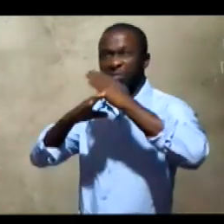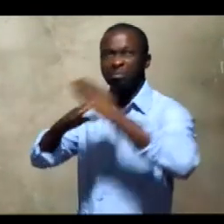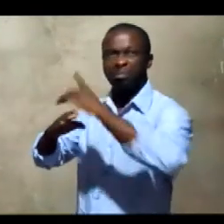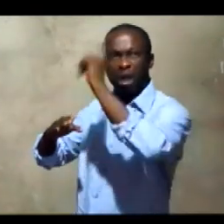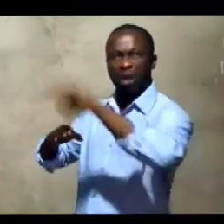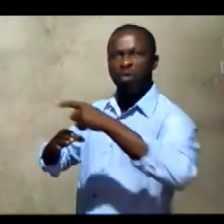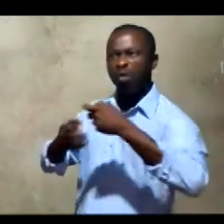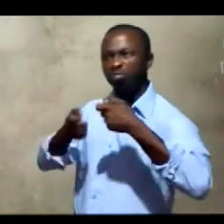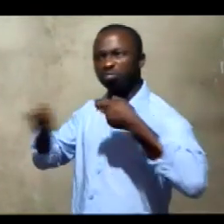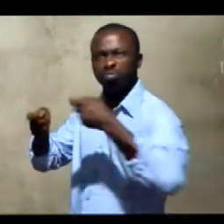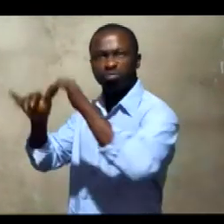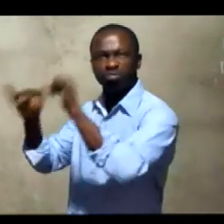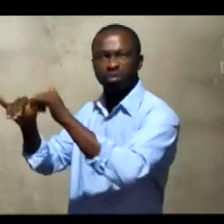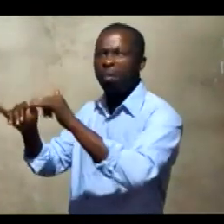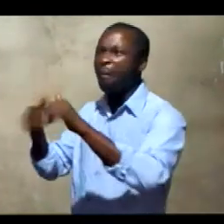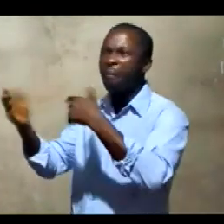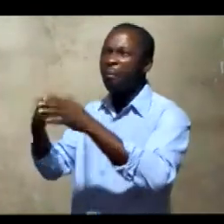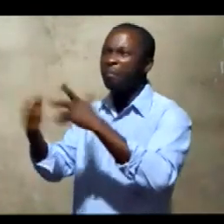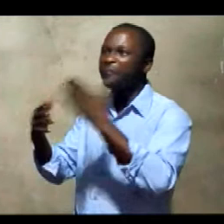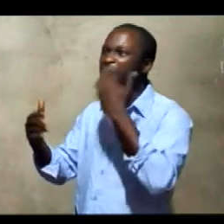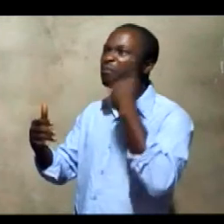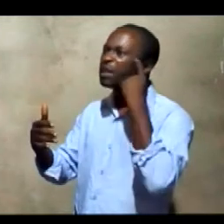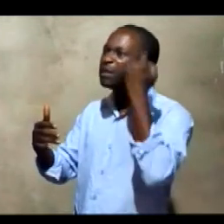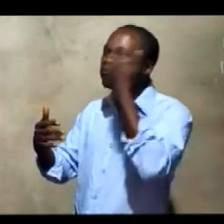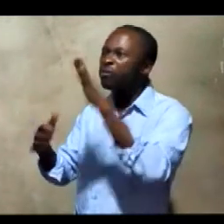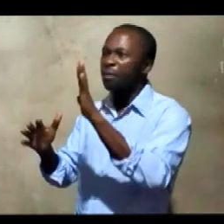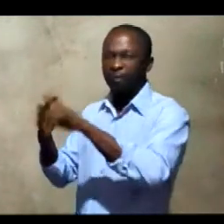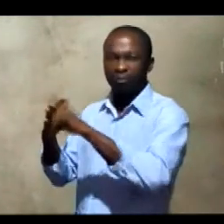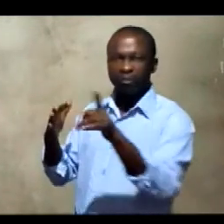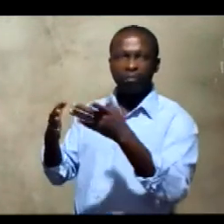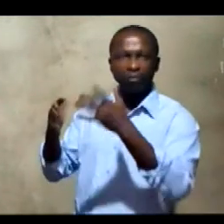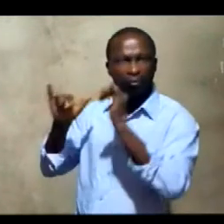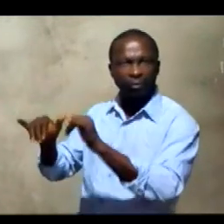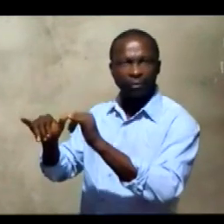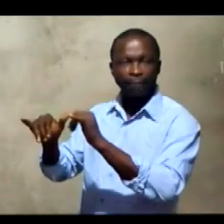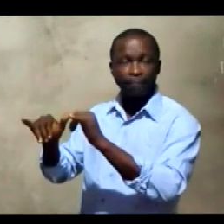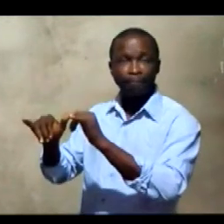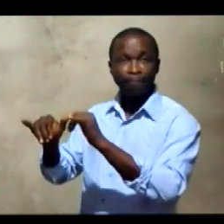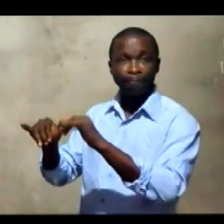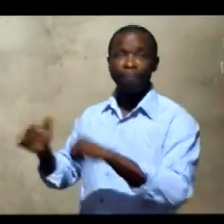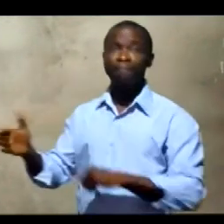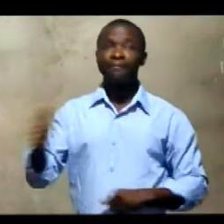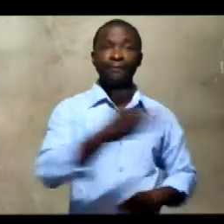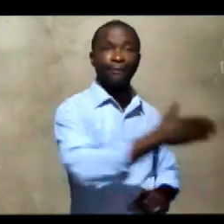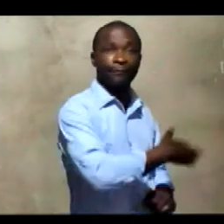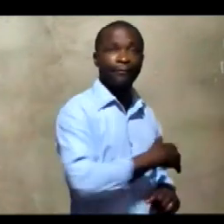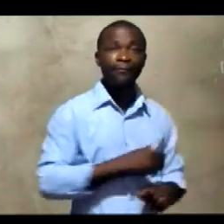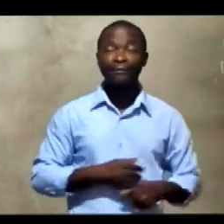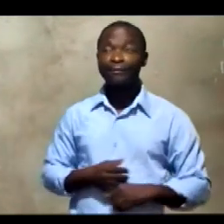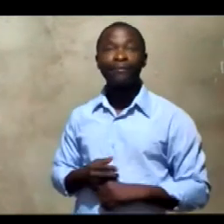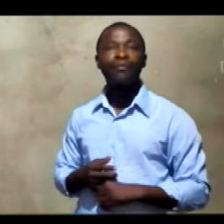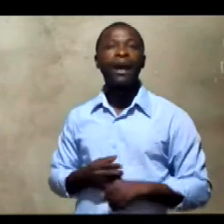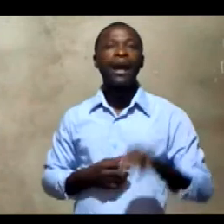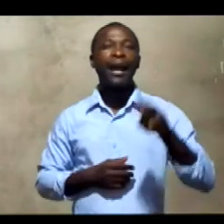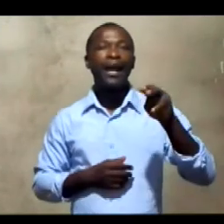entre 18h et 6h à Béni et ses environs. Le dialogue est au point mort au Mali entre